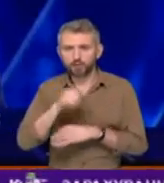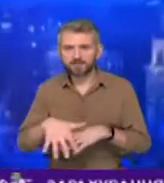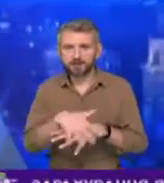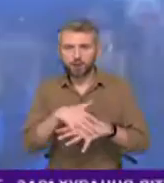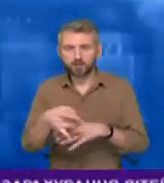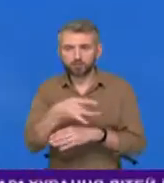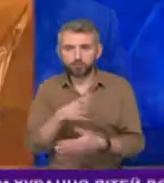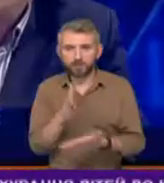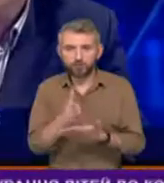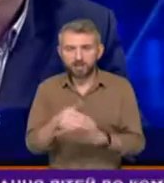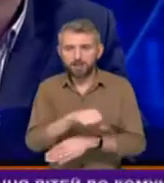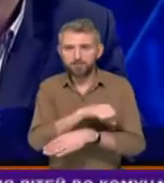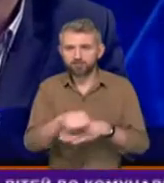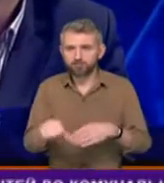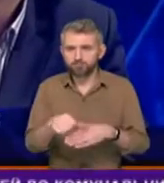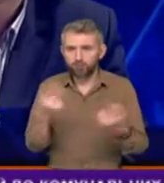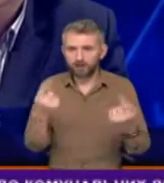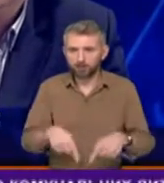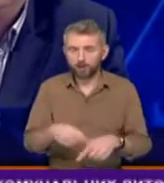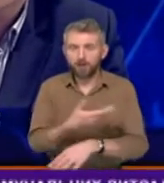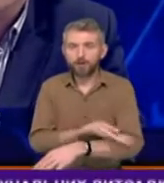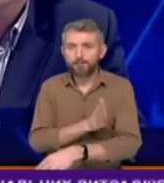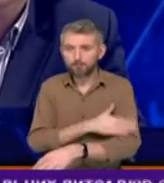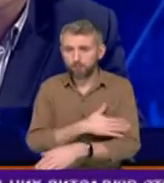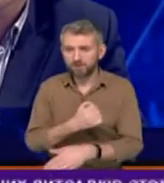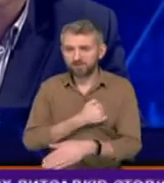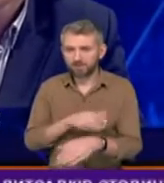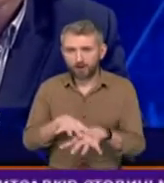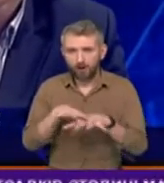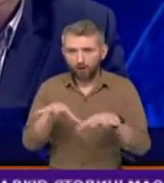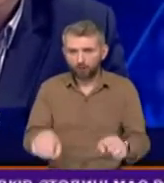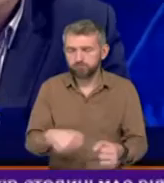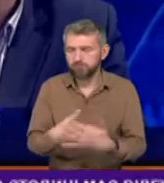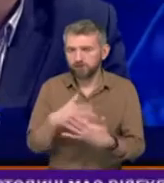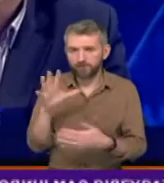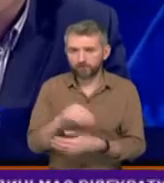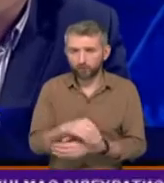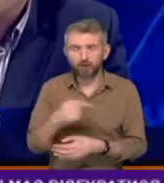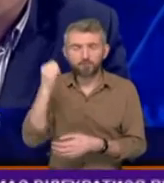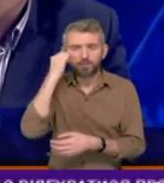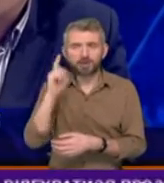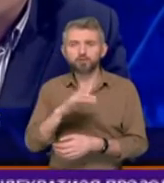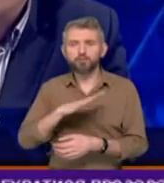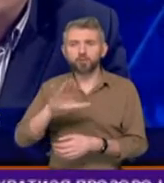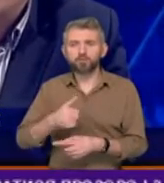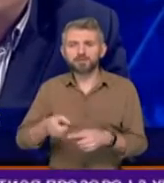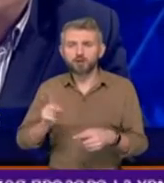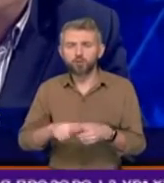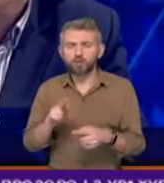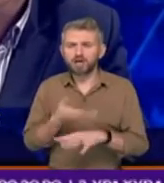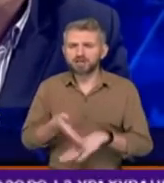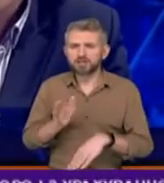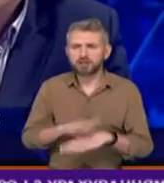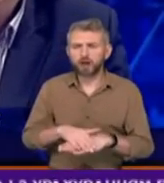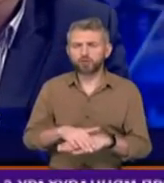погибелі, тому що польські війська її майже всю вже окупували на той момент. Ми пам'ятаємо, що було після того, наскільки складно, який